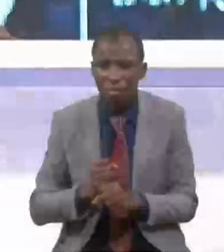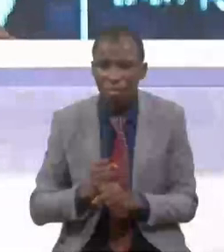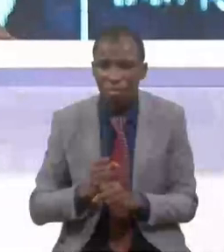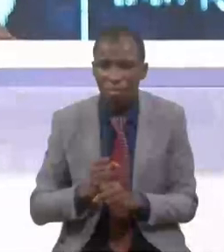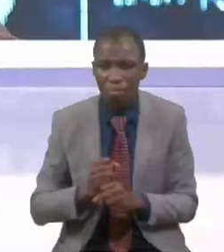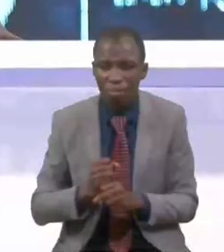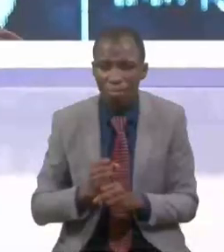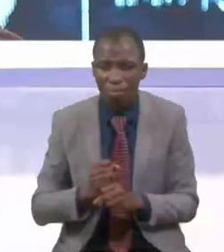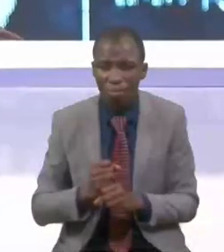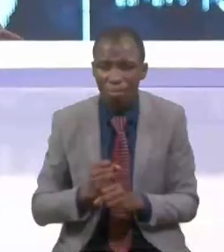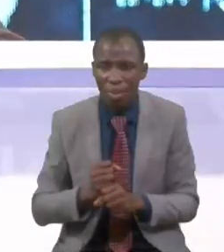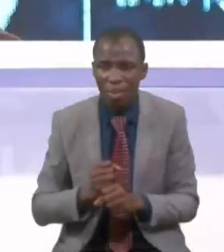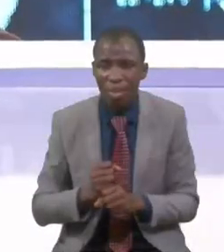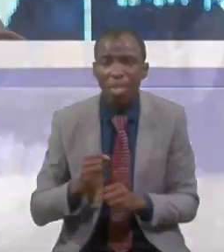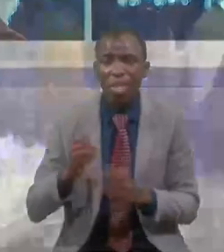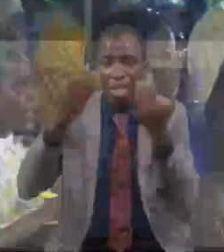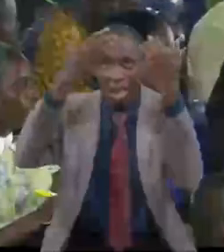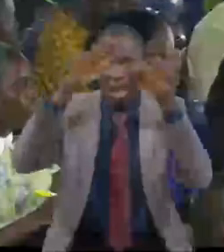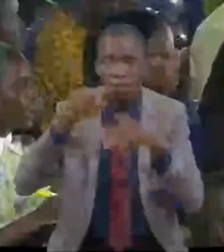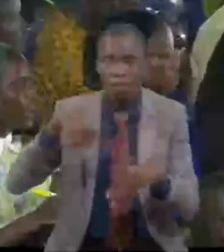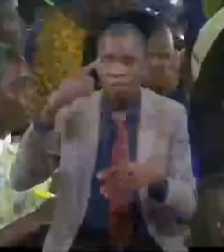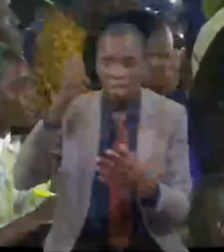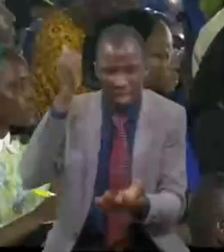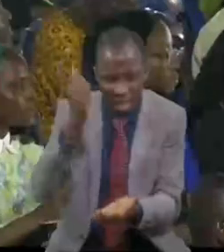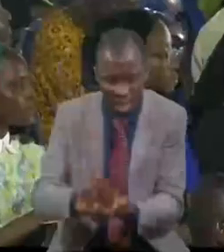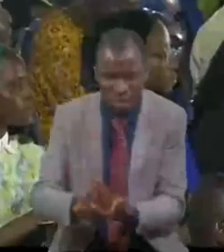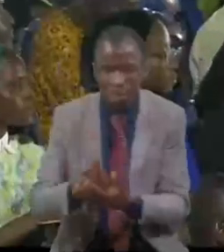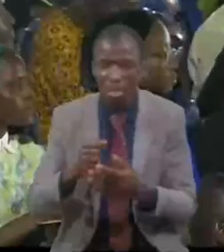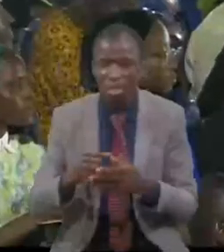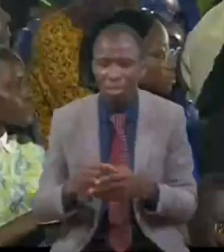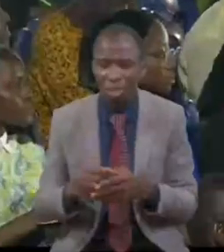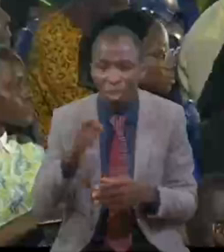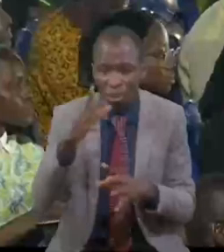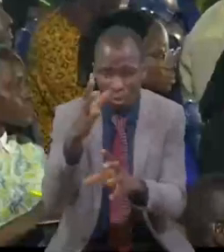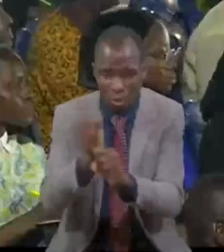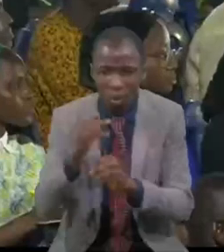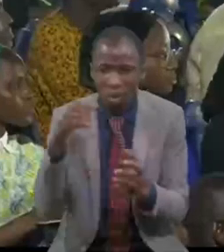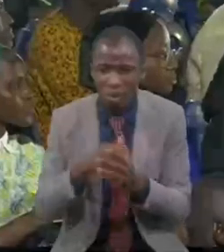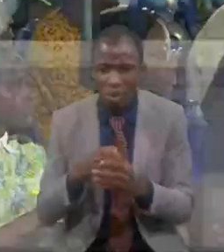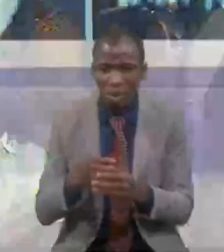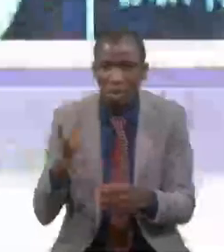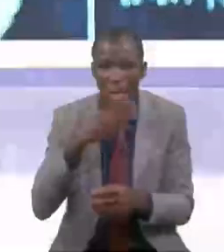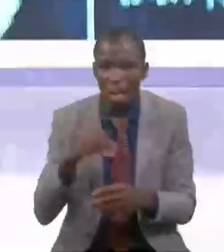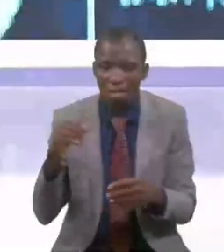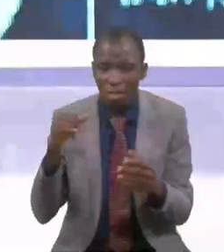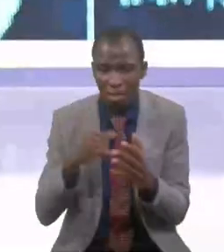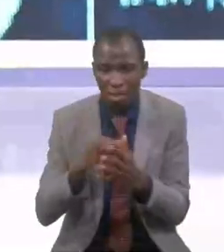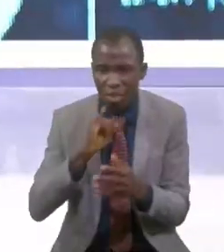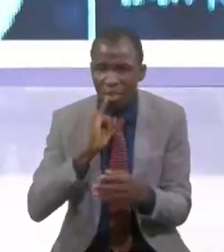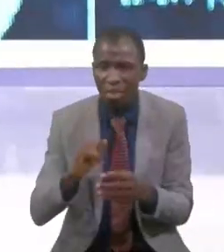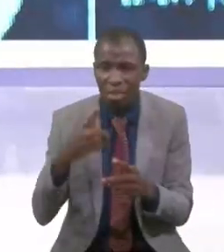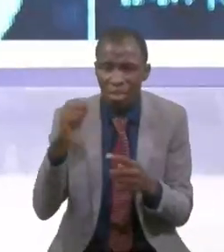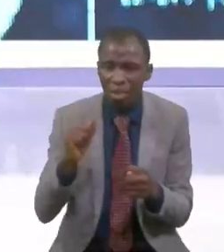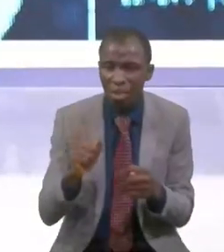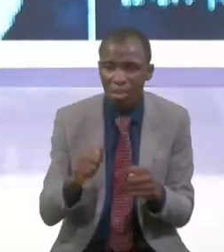recevoir le ciel dit amen vous l'avez reçu et c'est